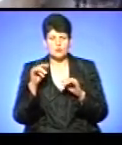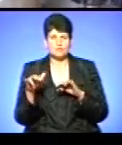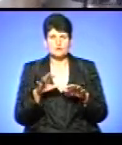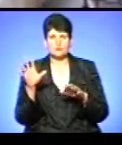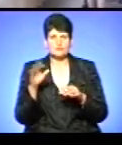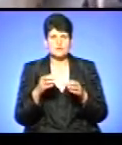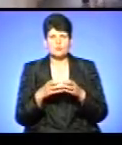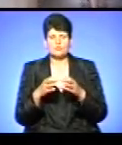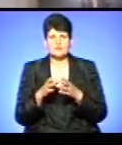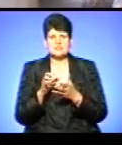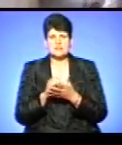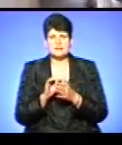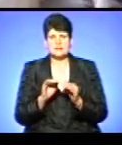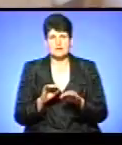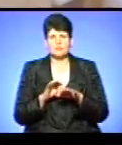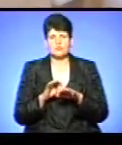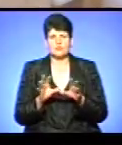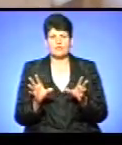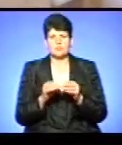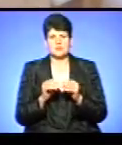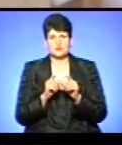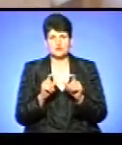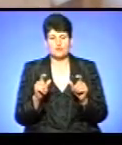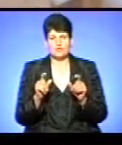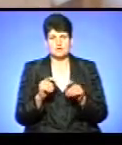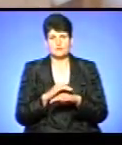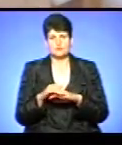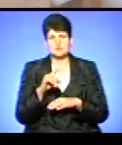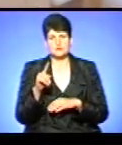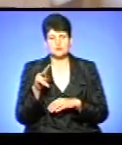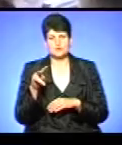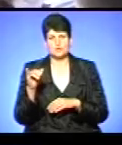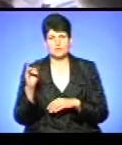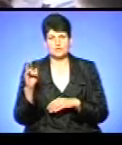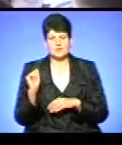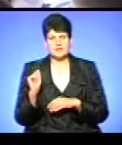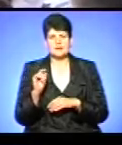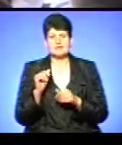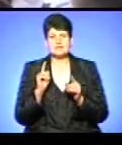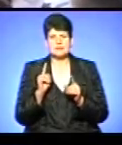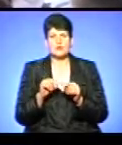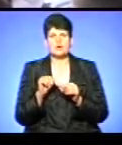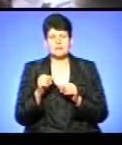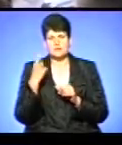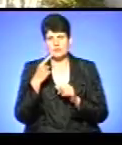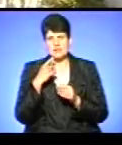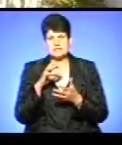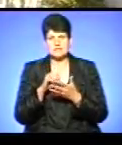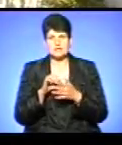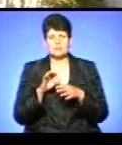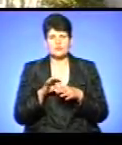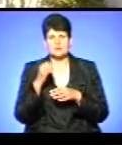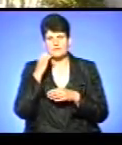всі групові заняття дітей проходять в об'єднаній школі на проспекті Злуки. За винятком деяких індивідуальних занять, які проводять в